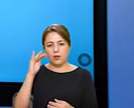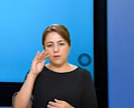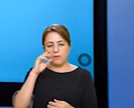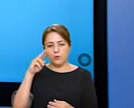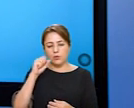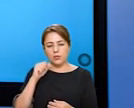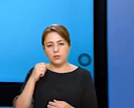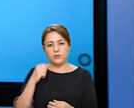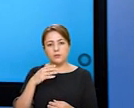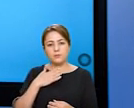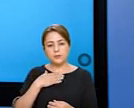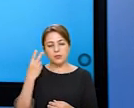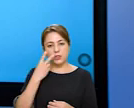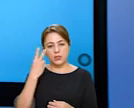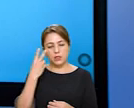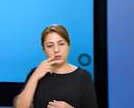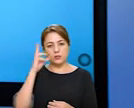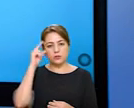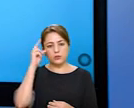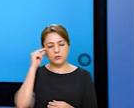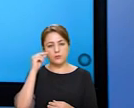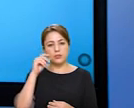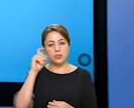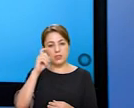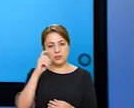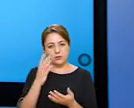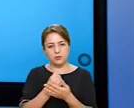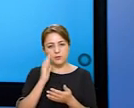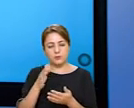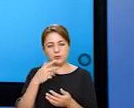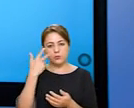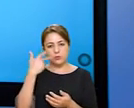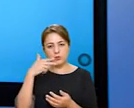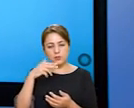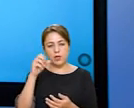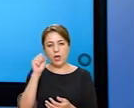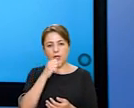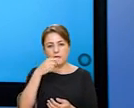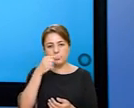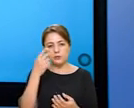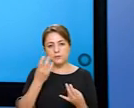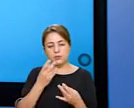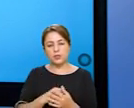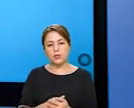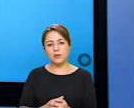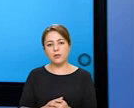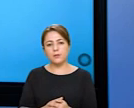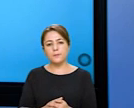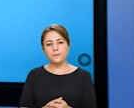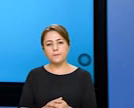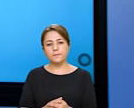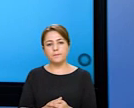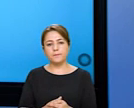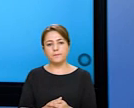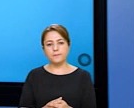ифодадан біз ікінші сонымыз, яны X нормалым сонын топып оламыз. 30-дан аны айрышымыз керек.